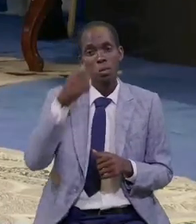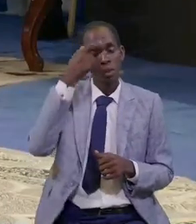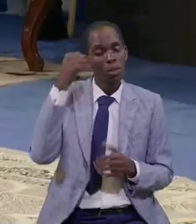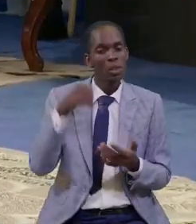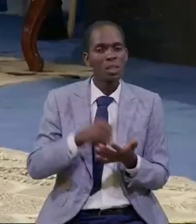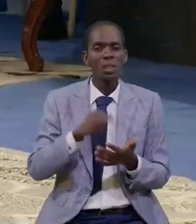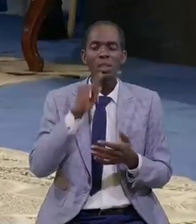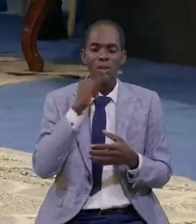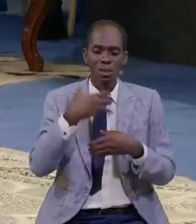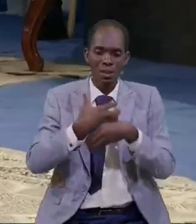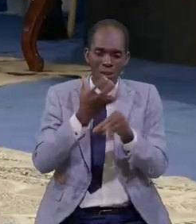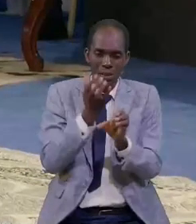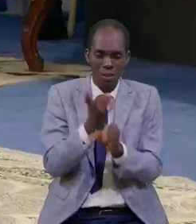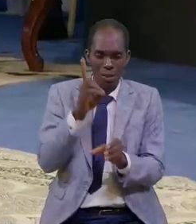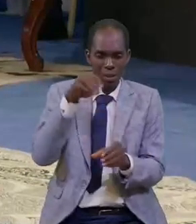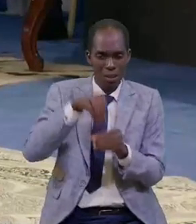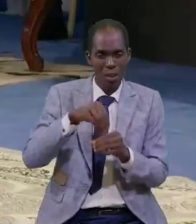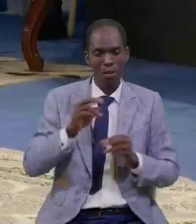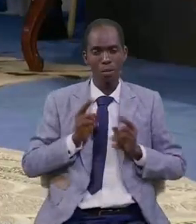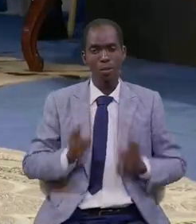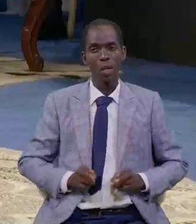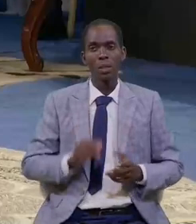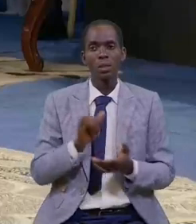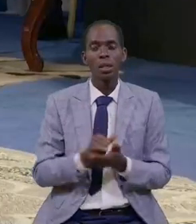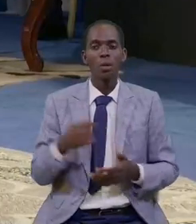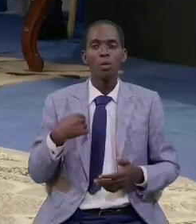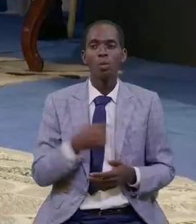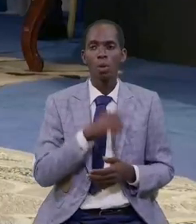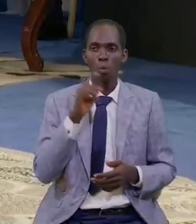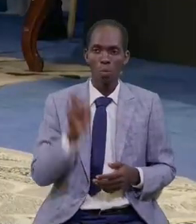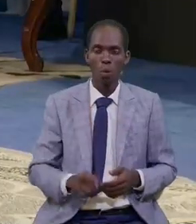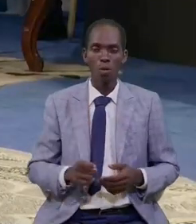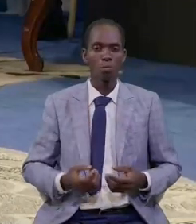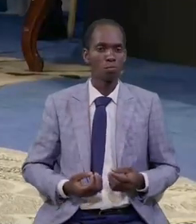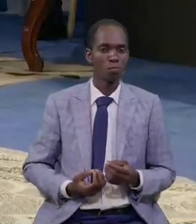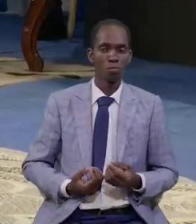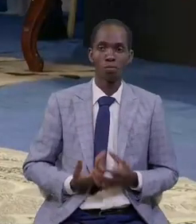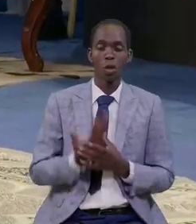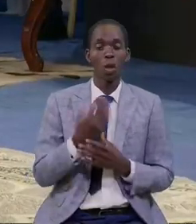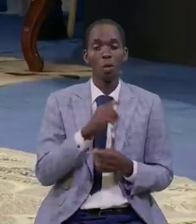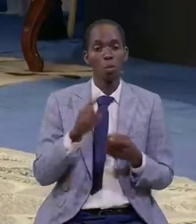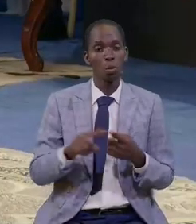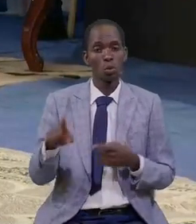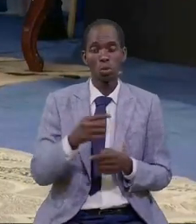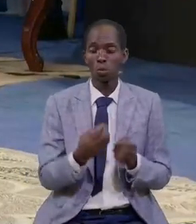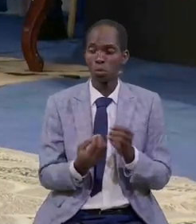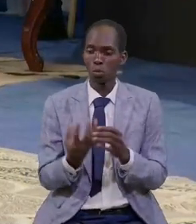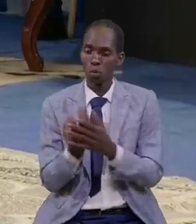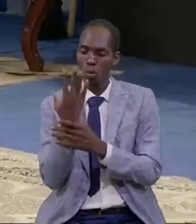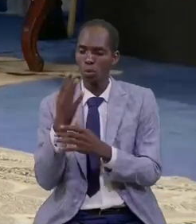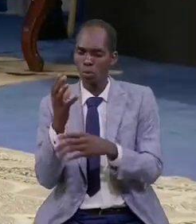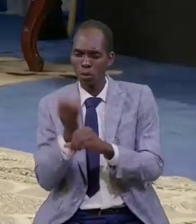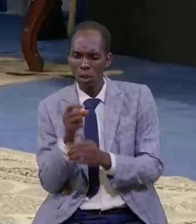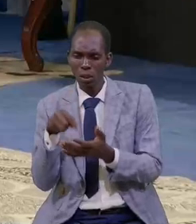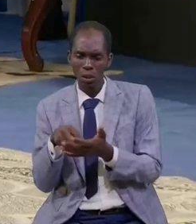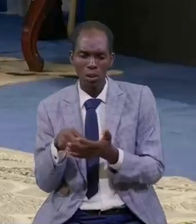en l'homme nous devons avoir soif et quand vous prenez de l'âge dans la vie et vous avez fait si vous avez eu ça le